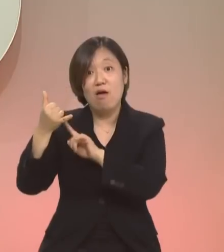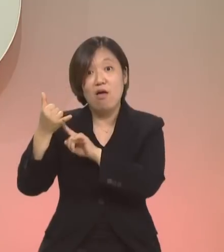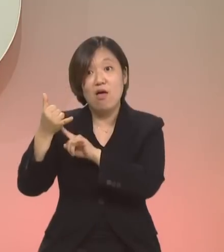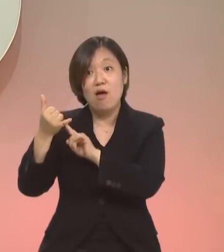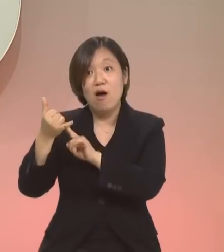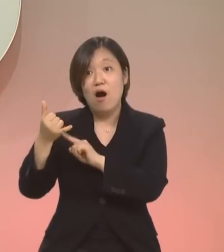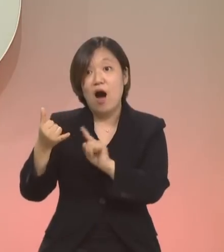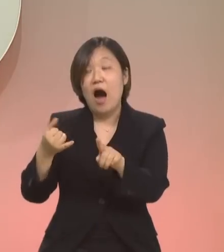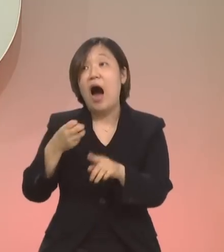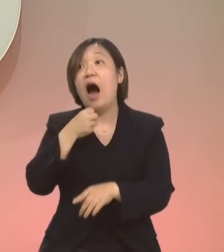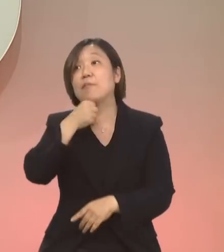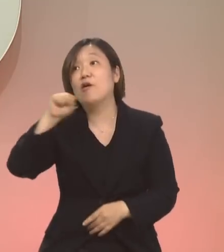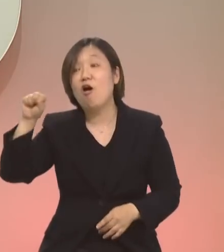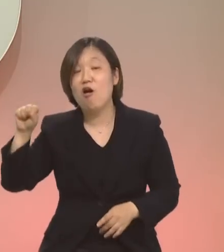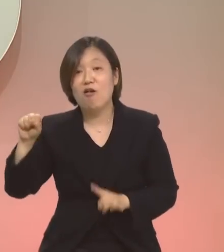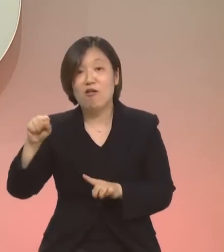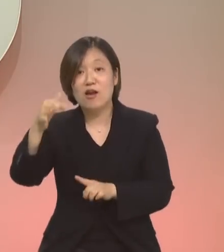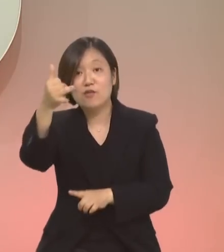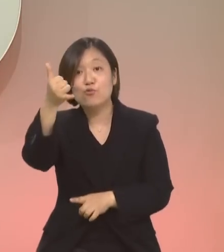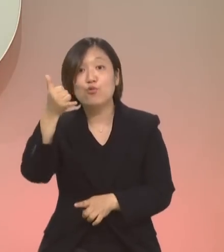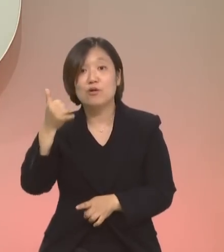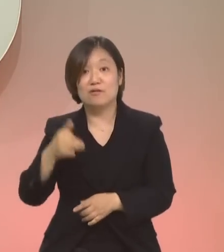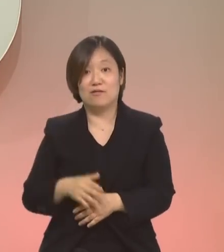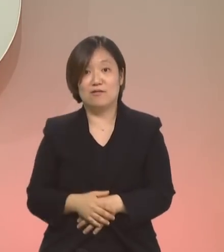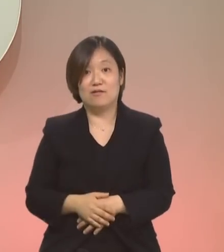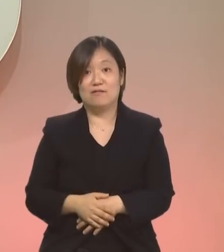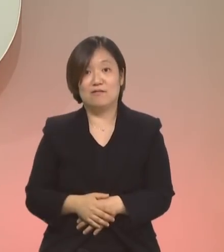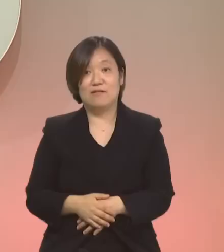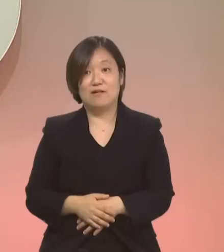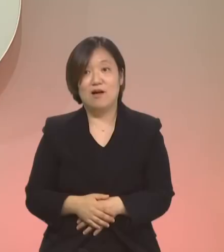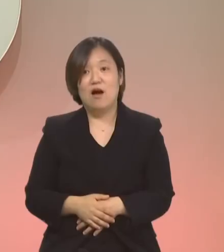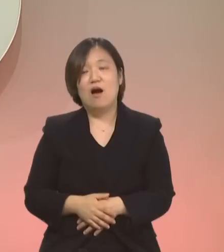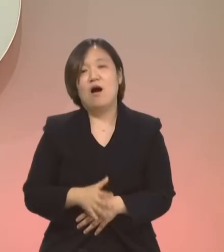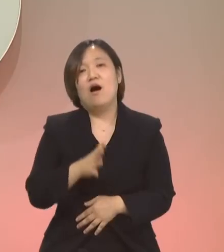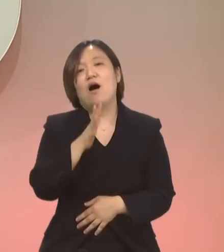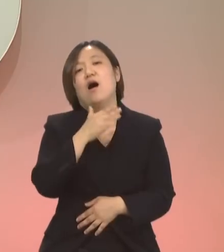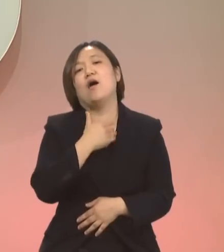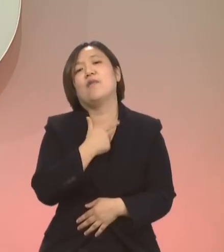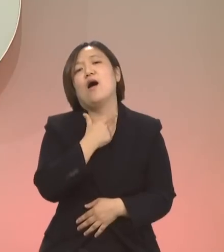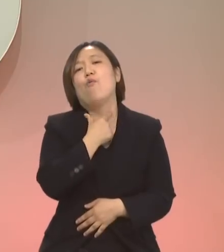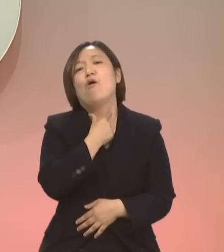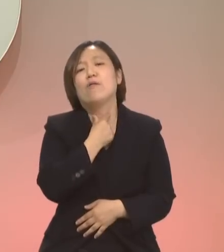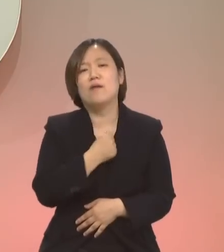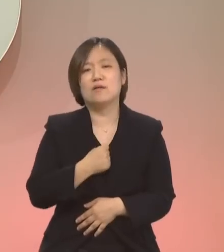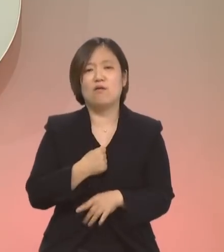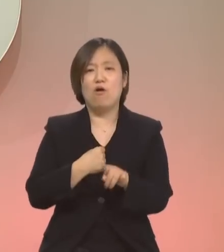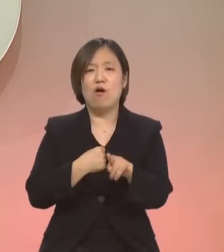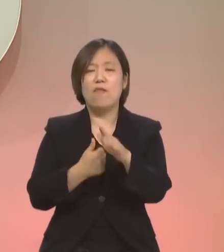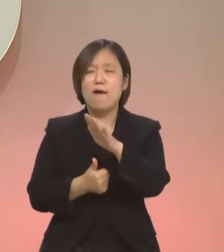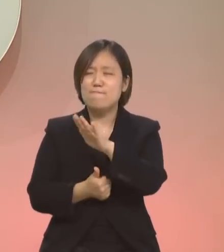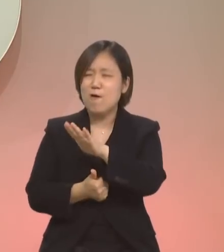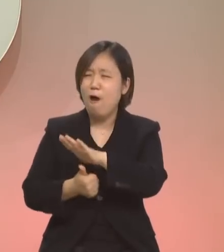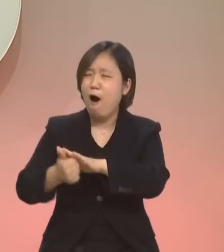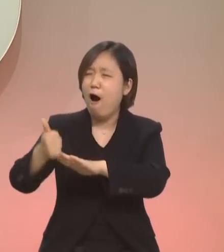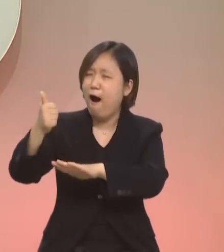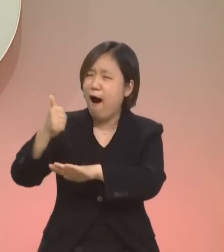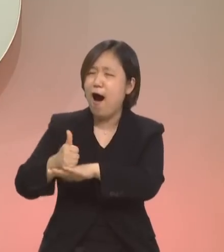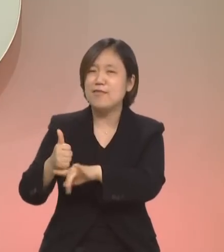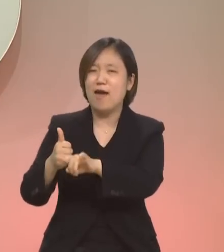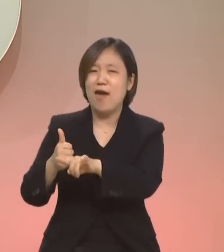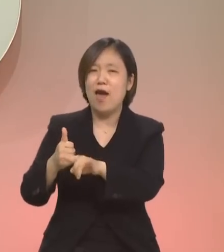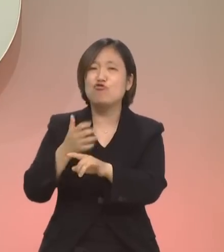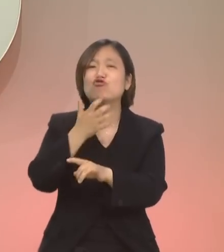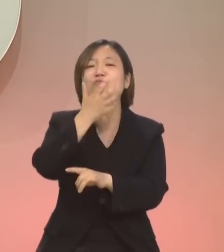내가 그토록 원하던 그런 원하던 바가 성취되려는 그런 예지몽이었나